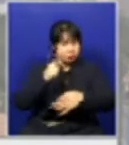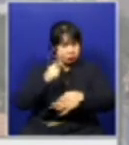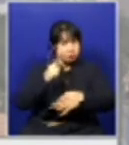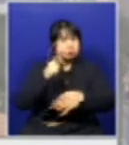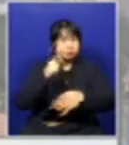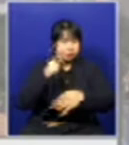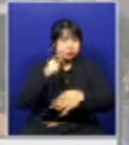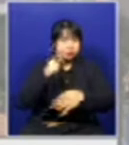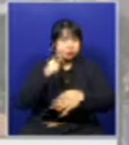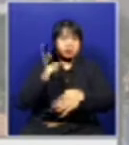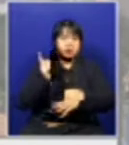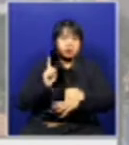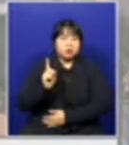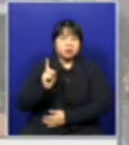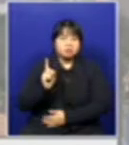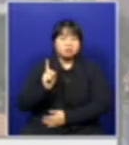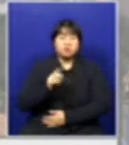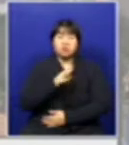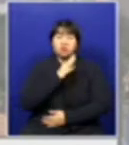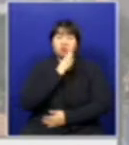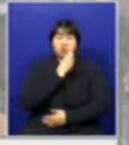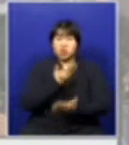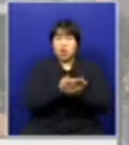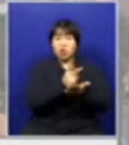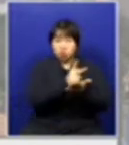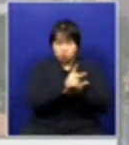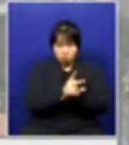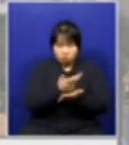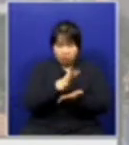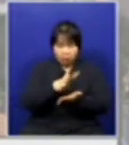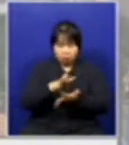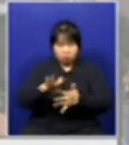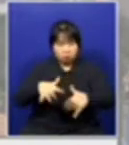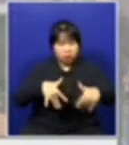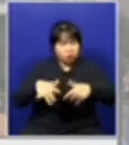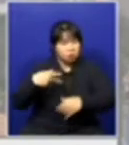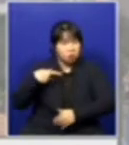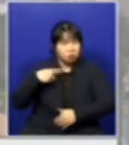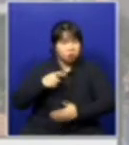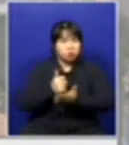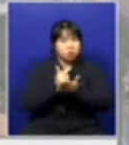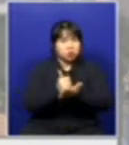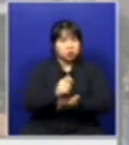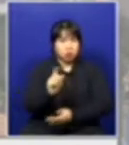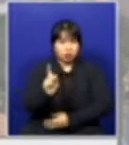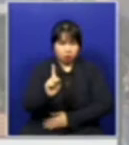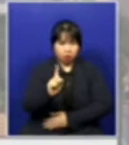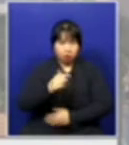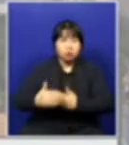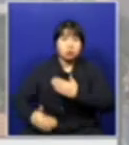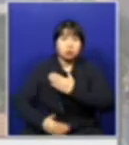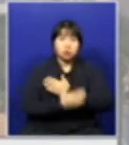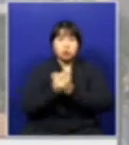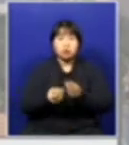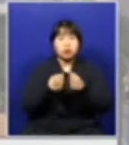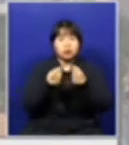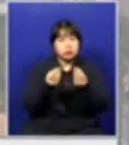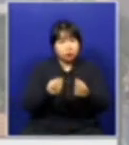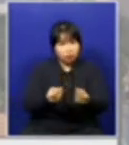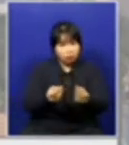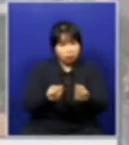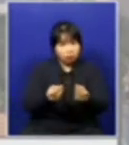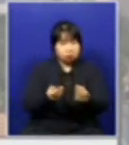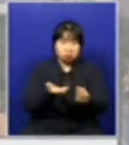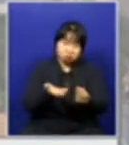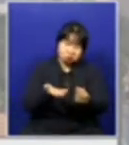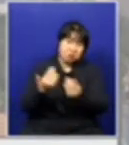าหนี้ก้อนนี้จะเกิดประโยชน์กับประชาชนหรือไม่จะสร้างโอกาสให้ประชาชนหรือเป็นเพียงภ